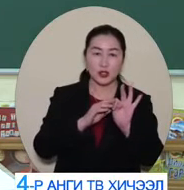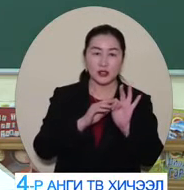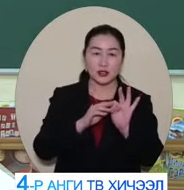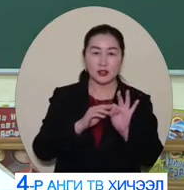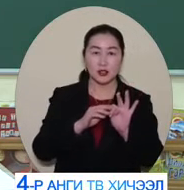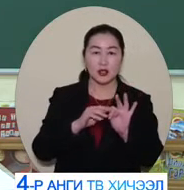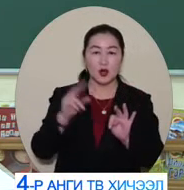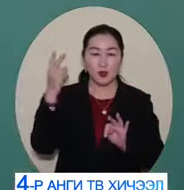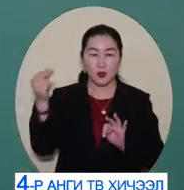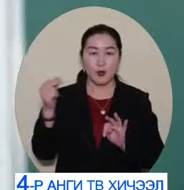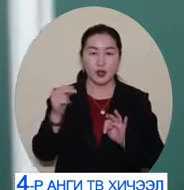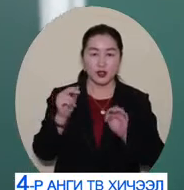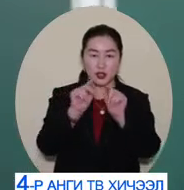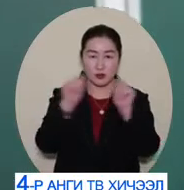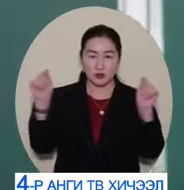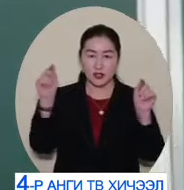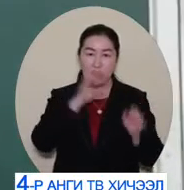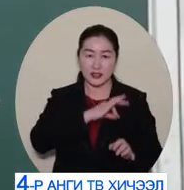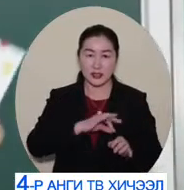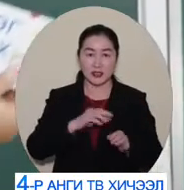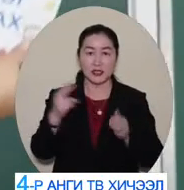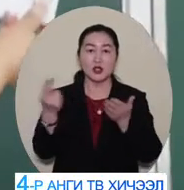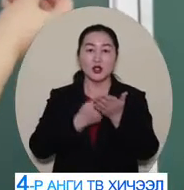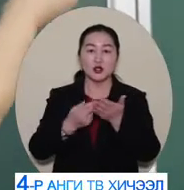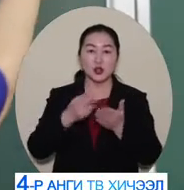хоёрдугаарт нь тухайн бодит хэмжээгээ ашиглаад